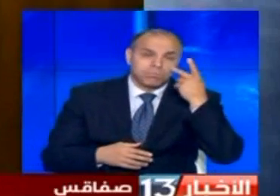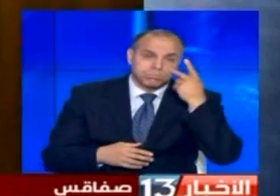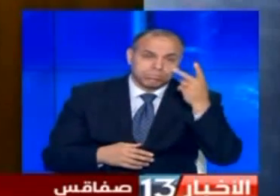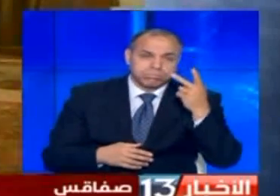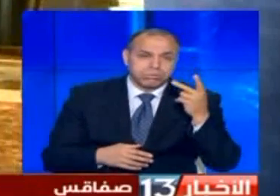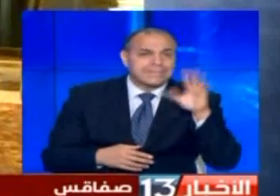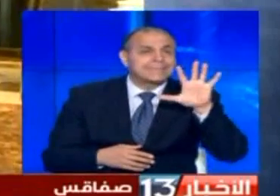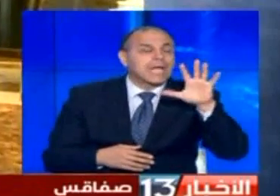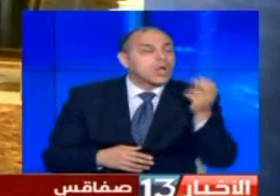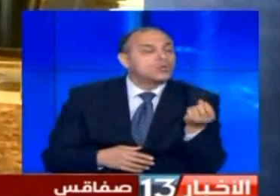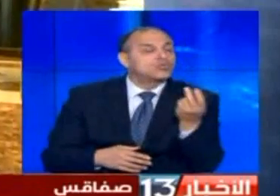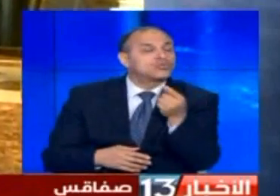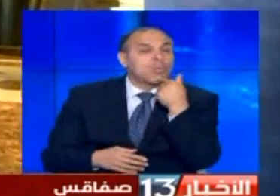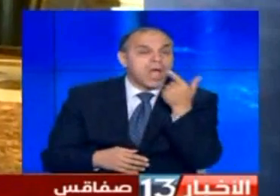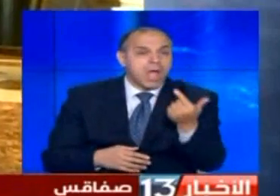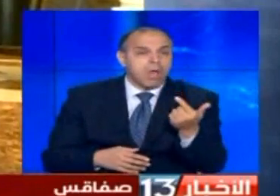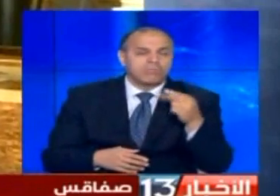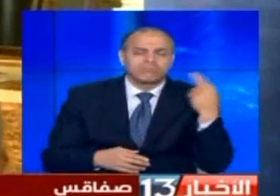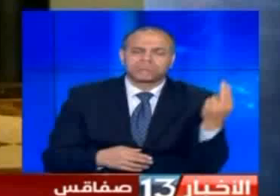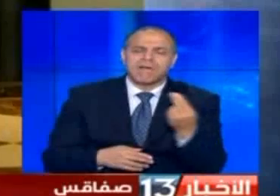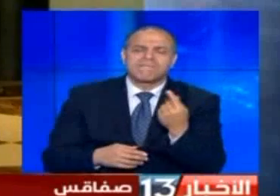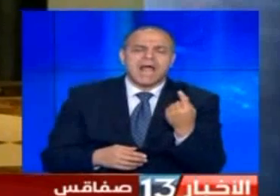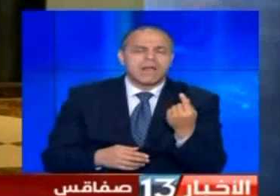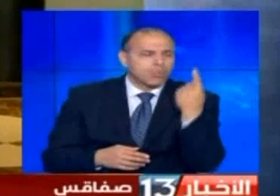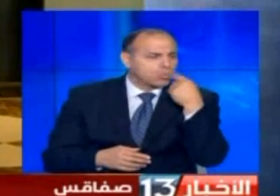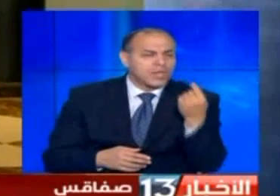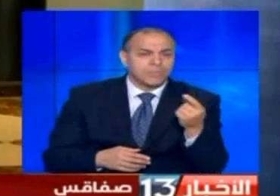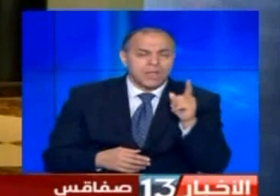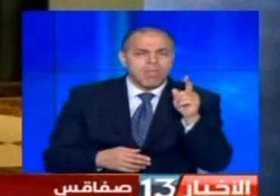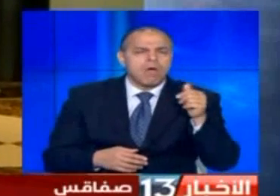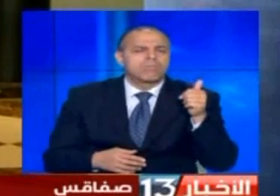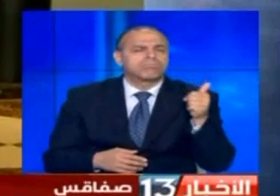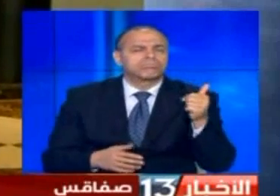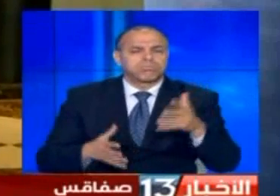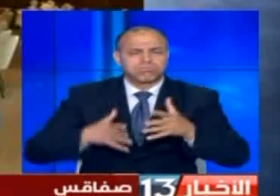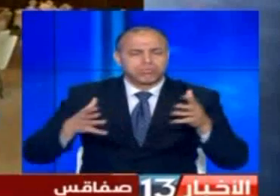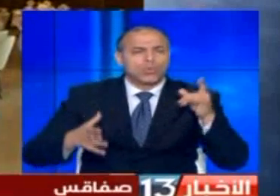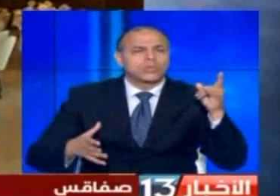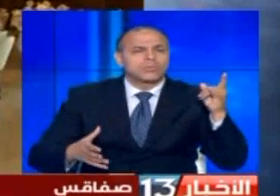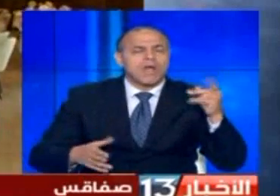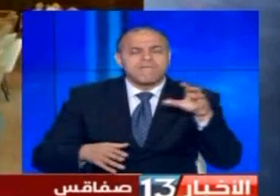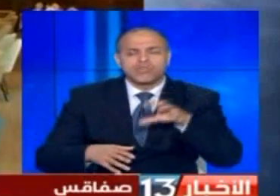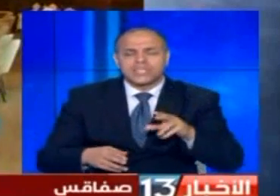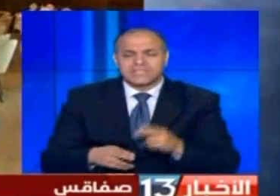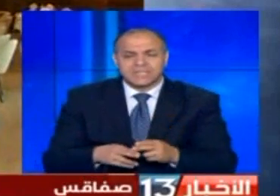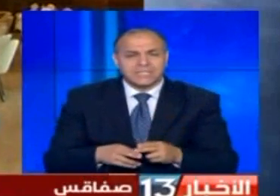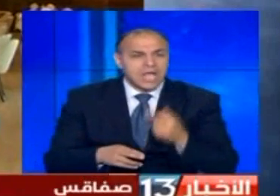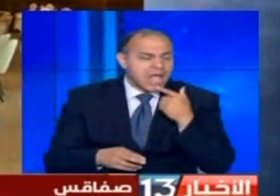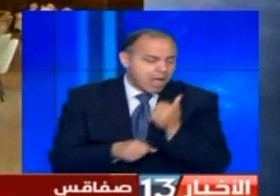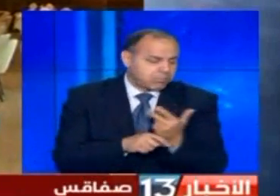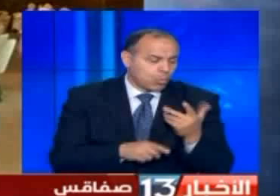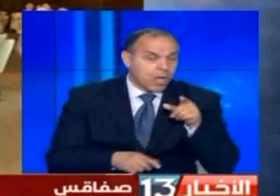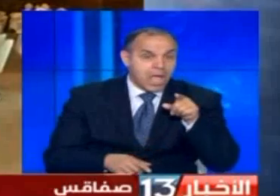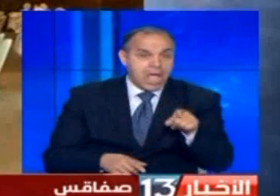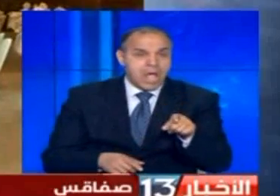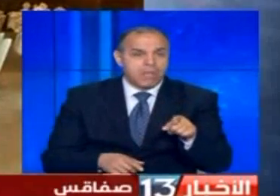فئه الخمسه نجوم ضمن سلسله عالميه وصف بانه احد اكبر الاستثمارات في الجهه خلال السنوات الاخيره